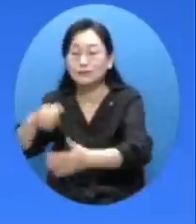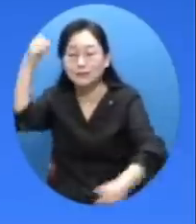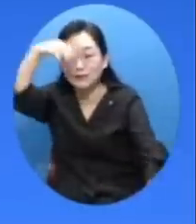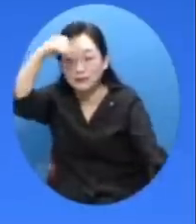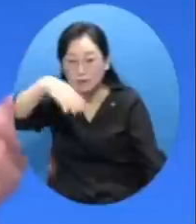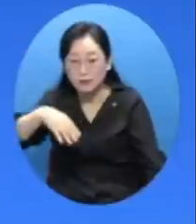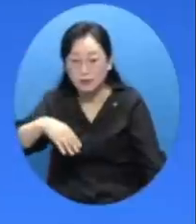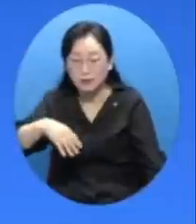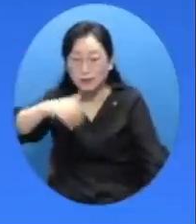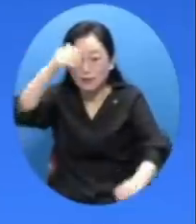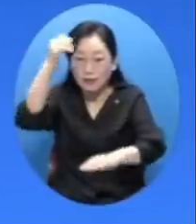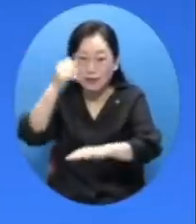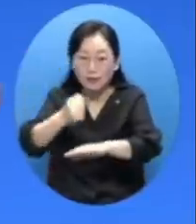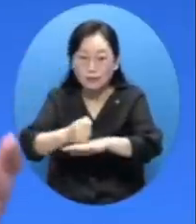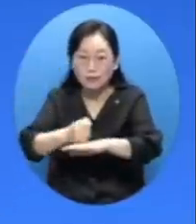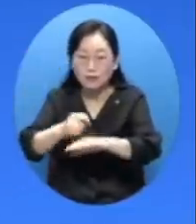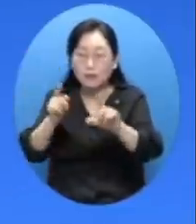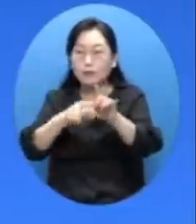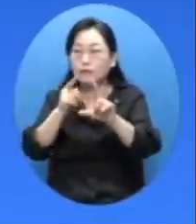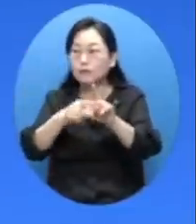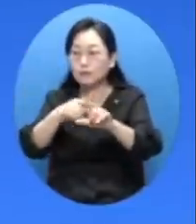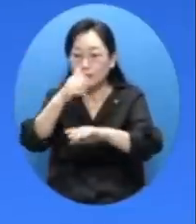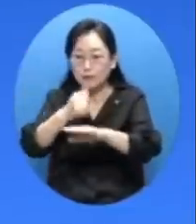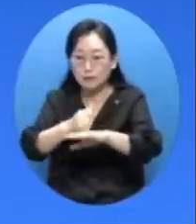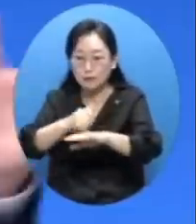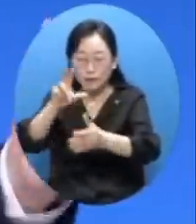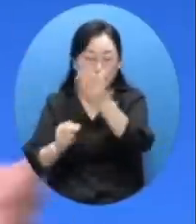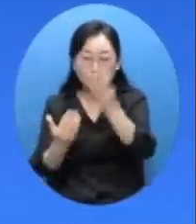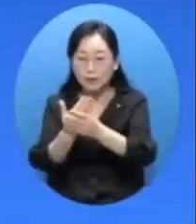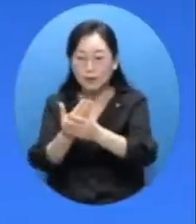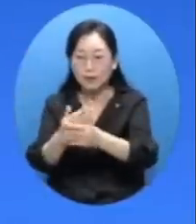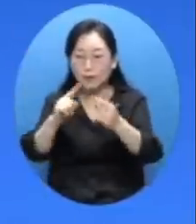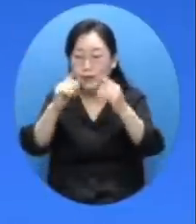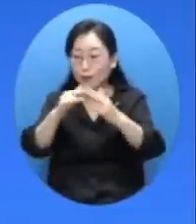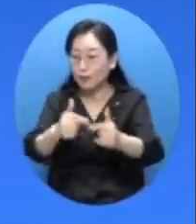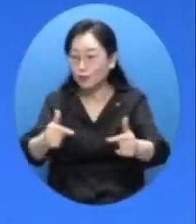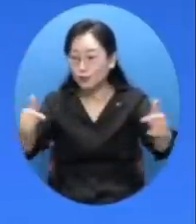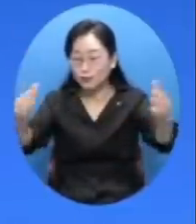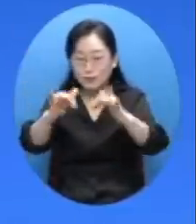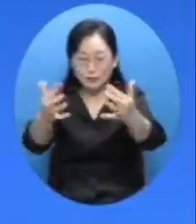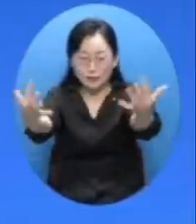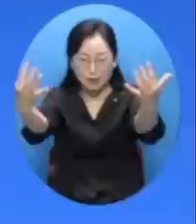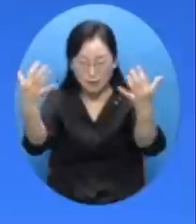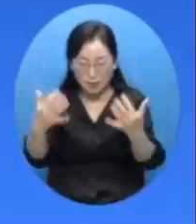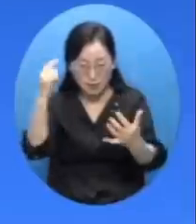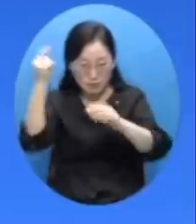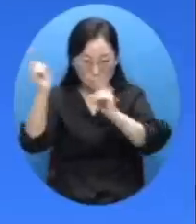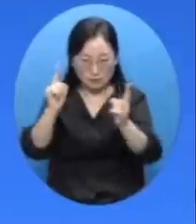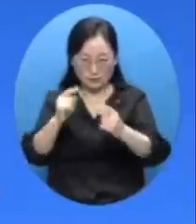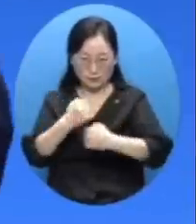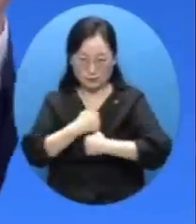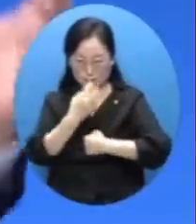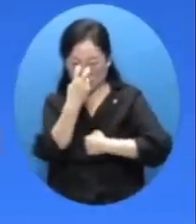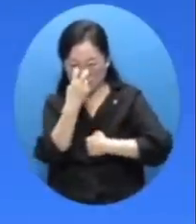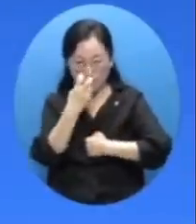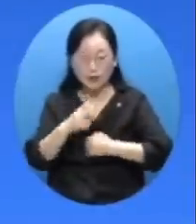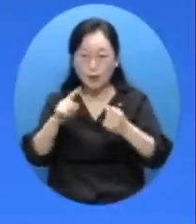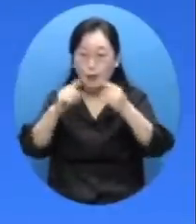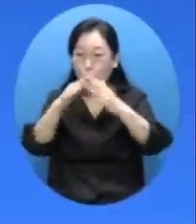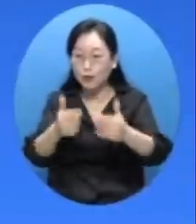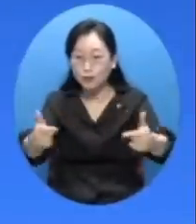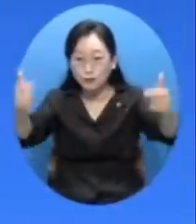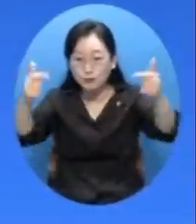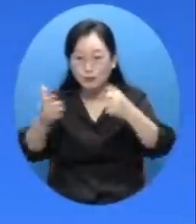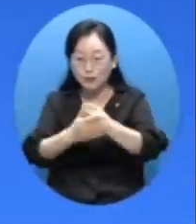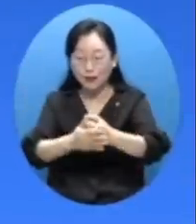하게 되니까 그때로부터 풍랑이 일어나게 되는 것입니다. 교회가 붕하고 사람들이 몰려올 때 우리가 정신을 차려야 됩니다. 야, 교회가 붕하니까 이젠